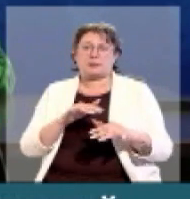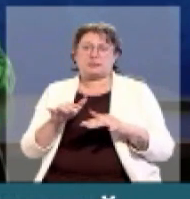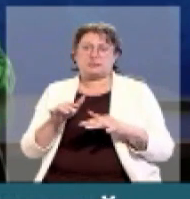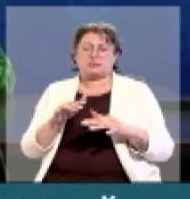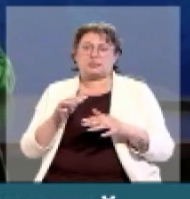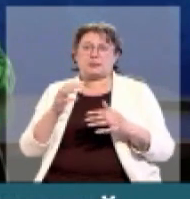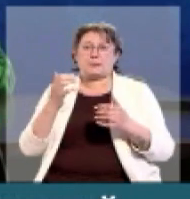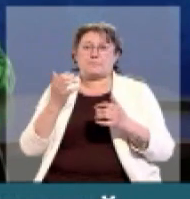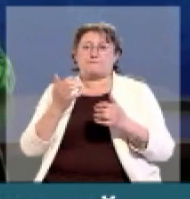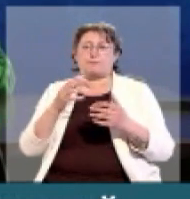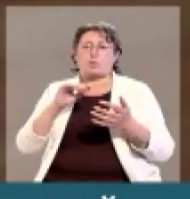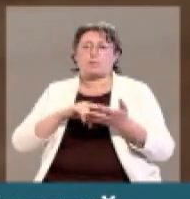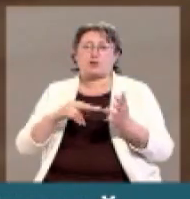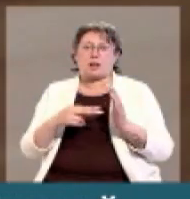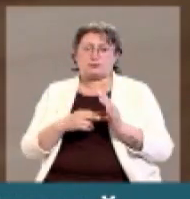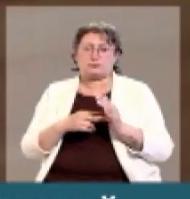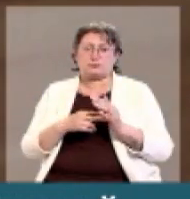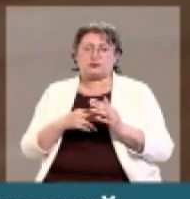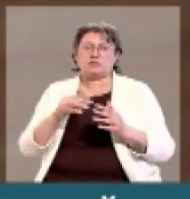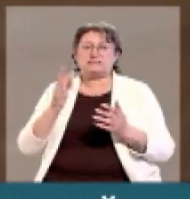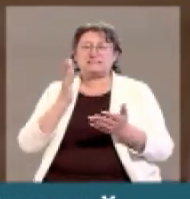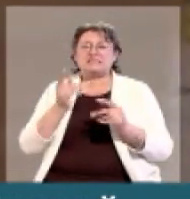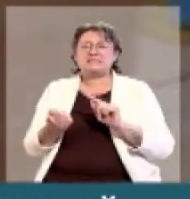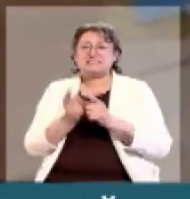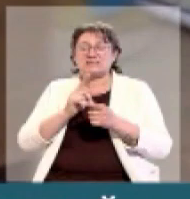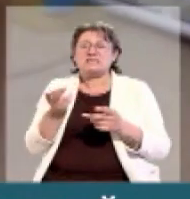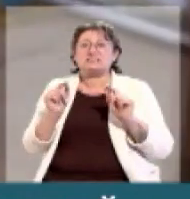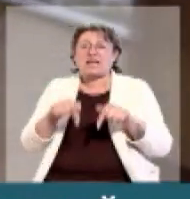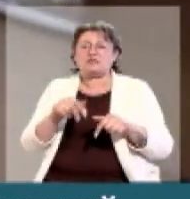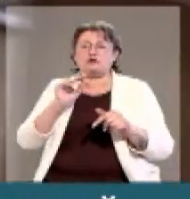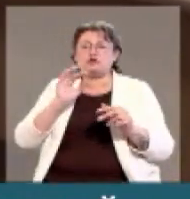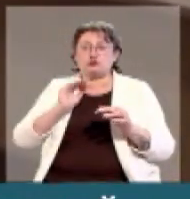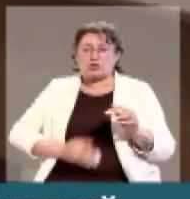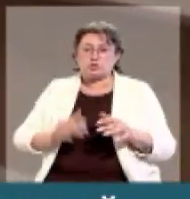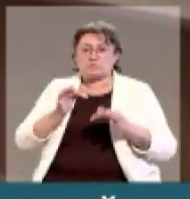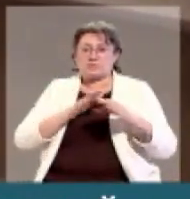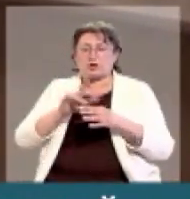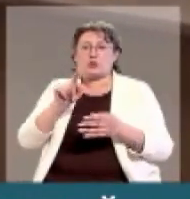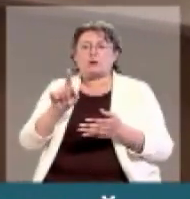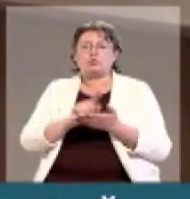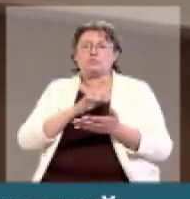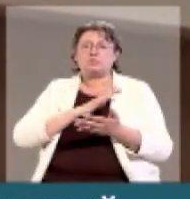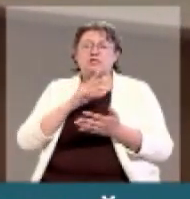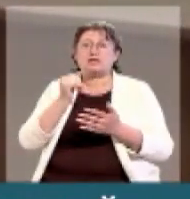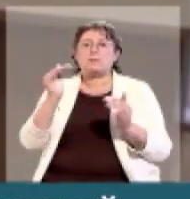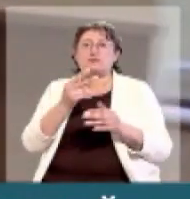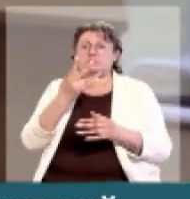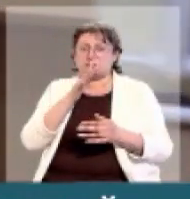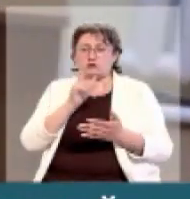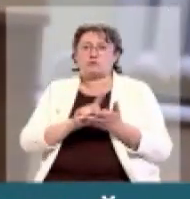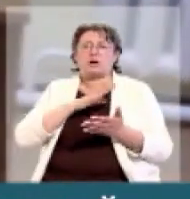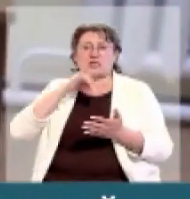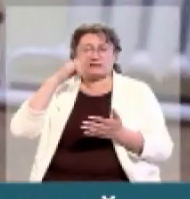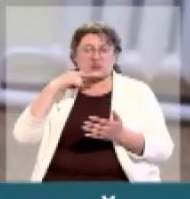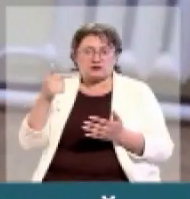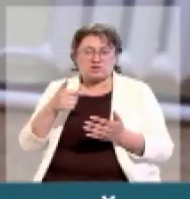по межведомственному плану. Стать частным судебным исполнителем может не каждый. Президенту должно быть не меньше 25 лет. Он должен иметь